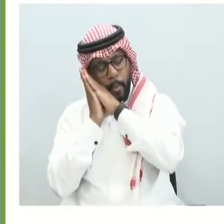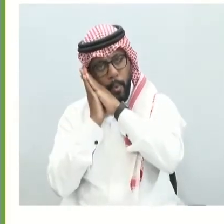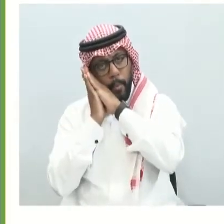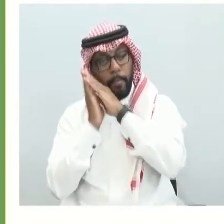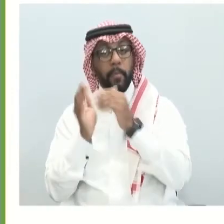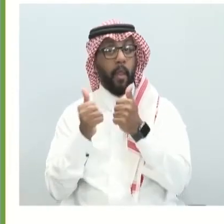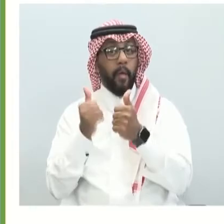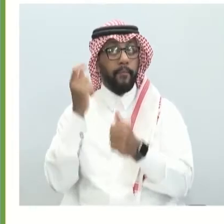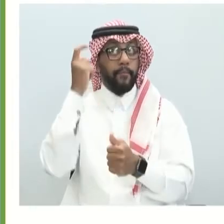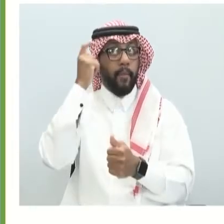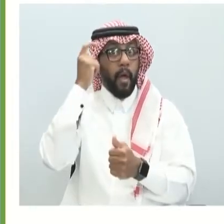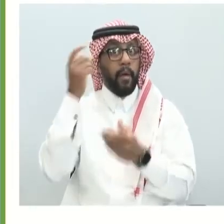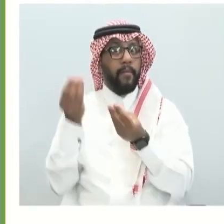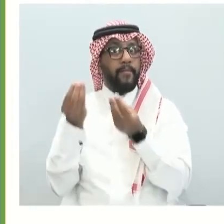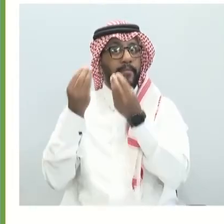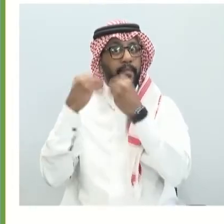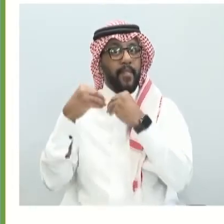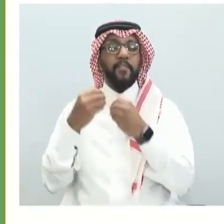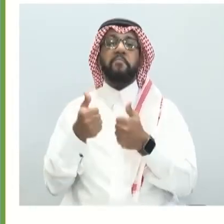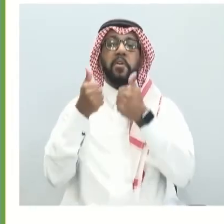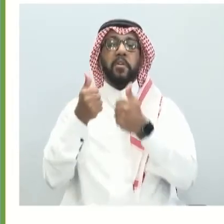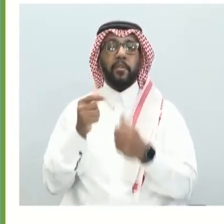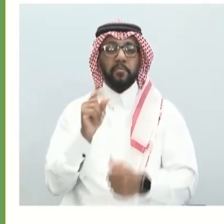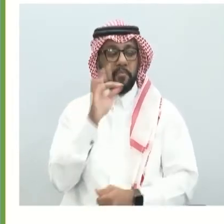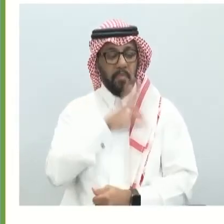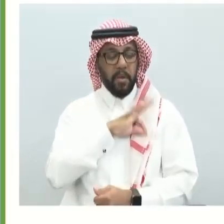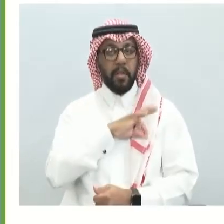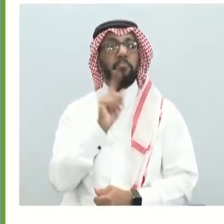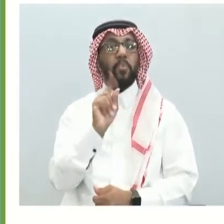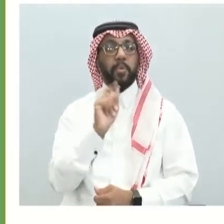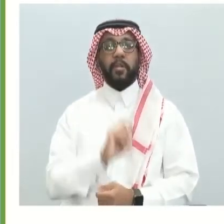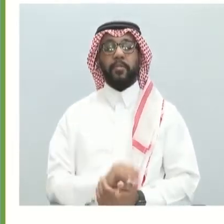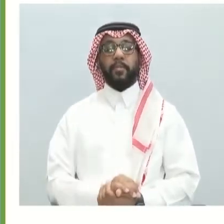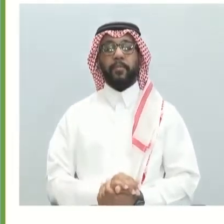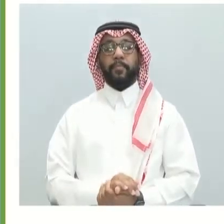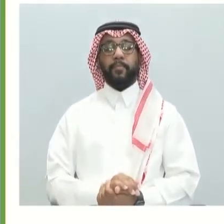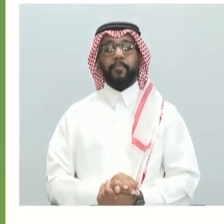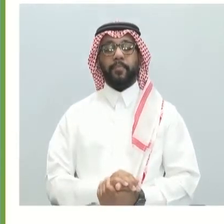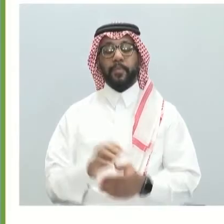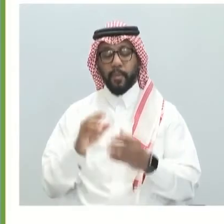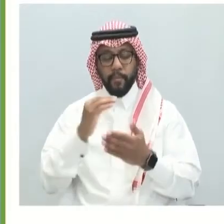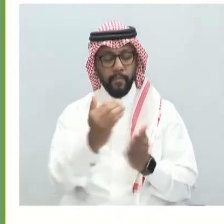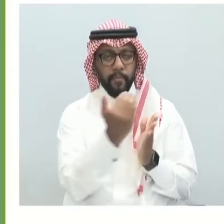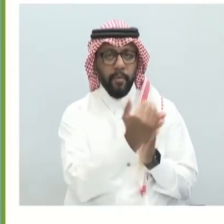تحدث عنها في النص في الفكره الاولى